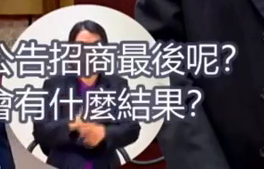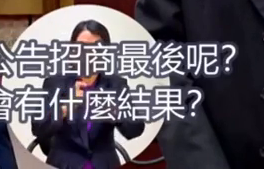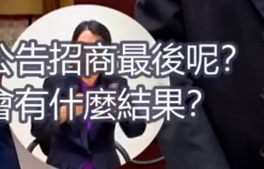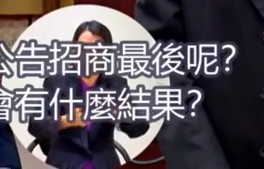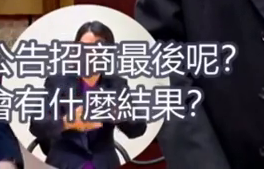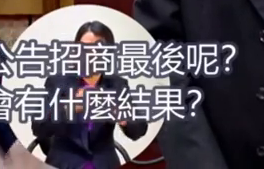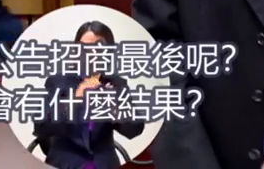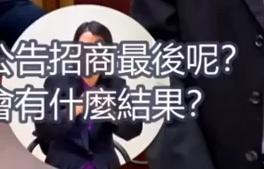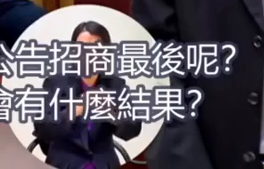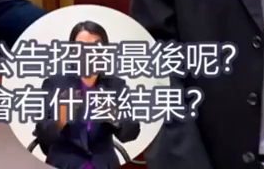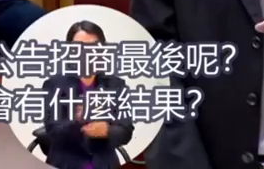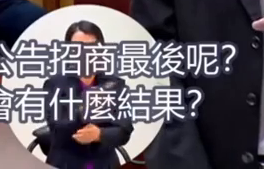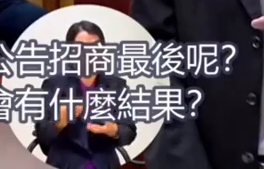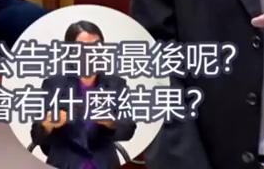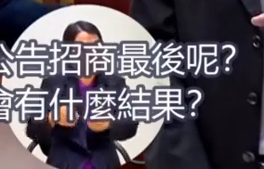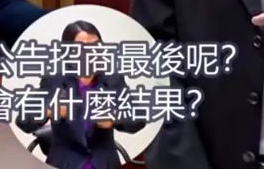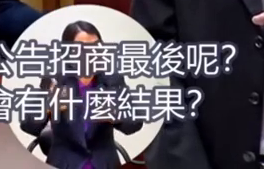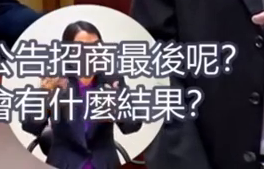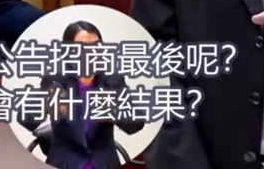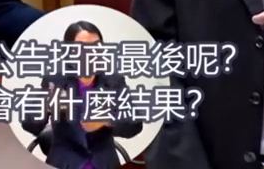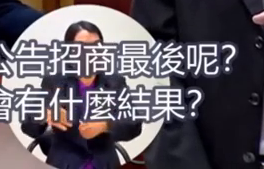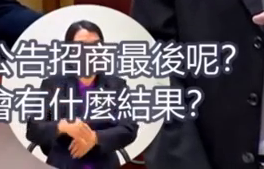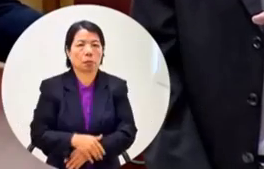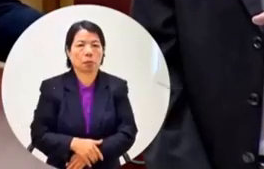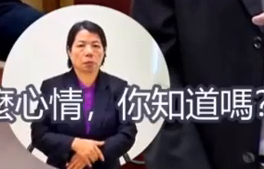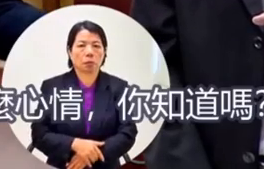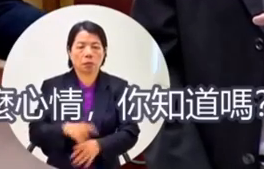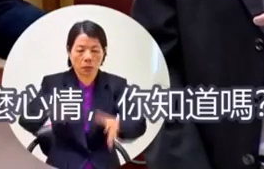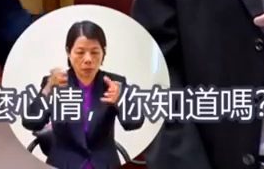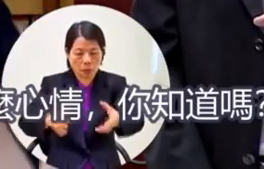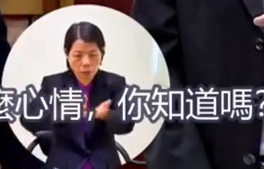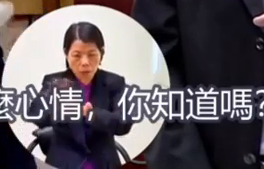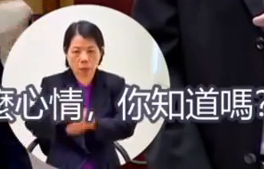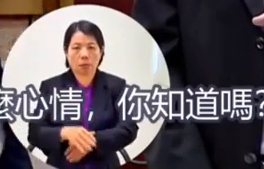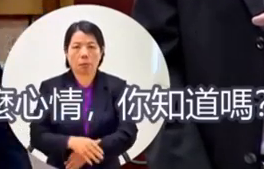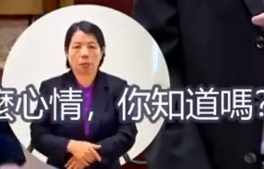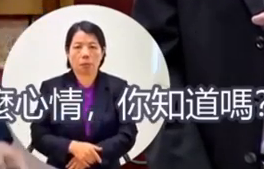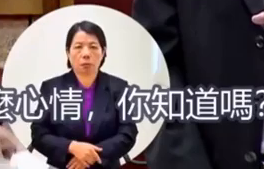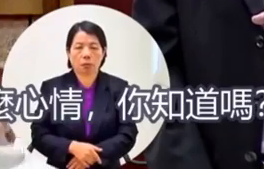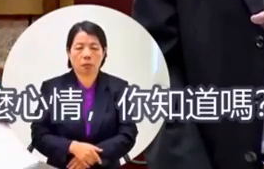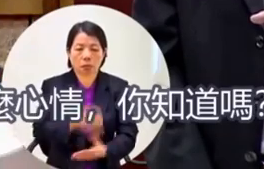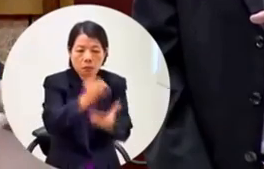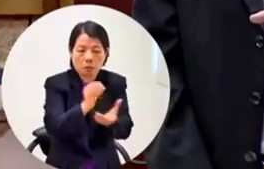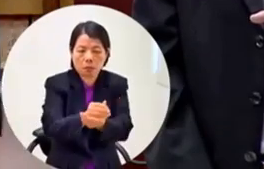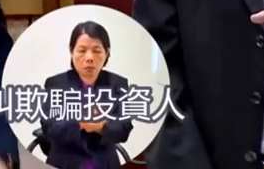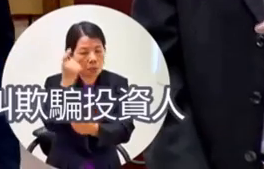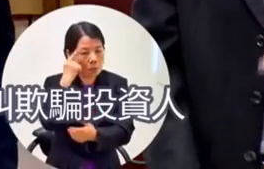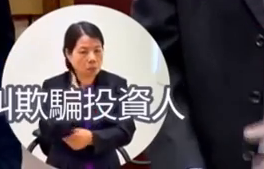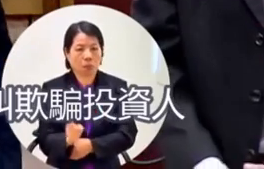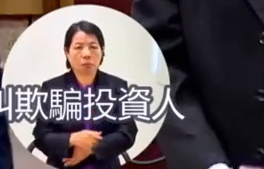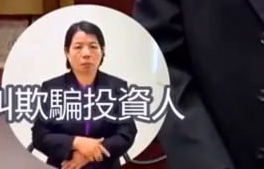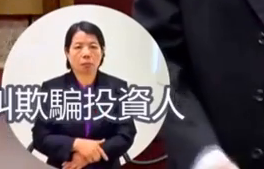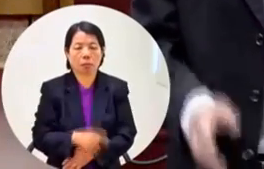商，最后呢？最后会什么结果？ 我们 投资人什么心情你知道吗？ 是，